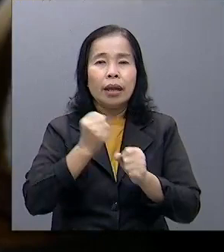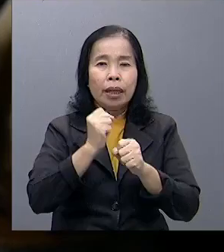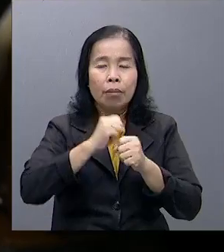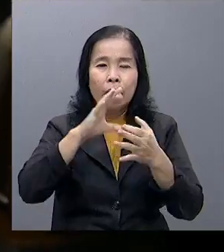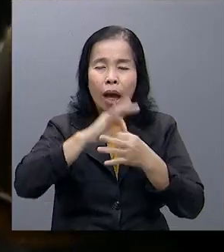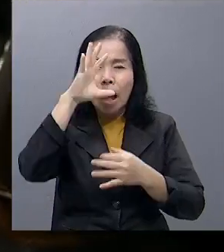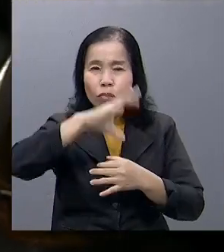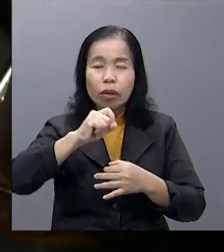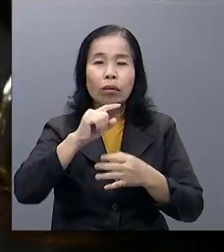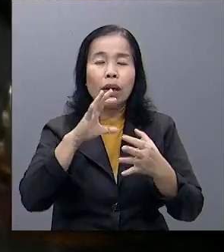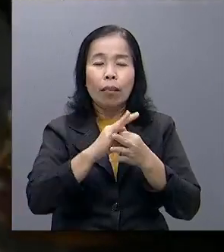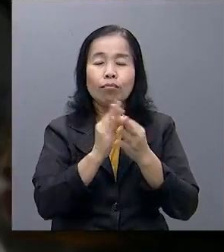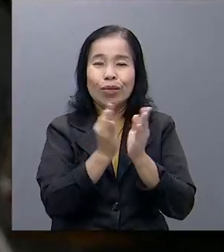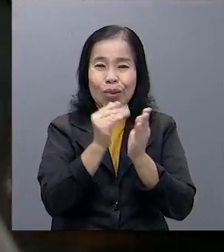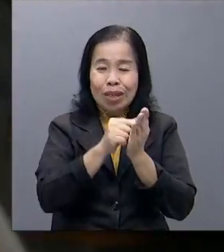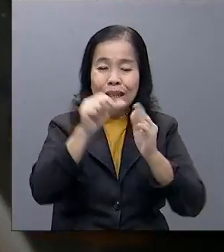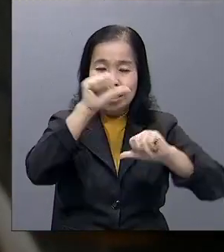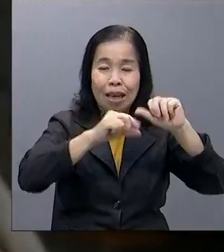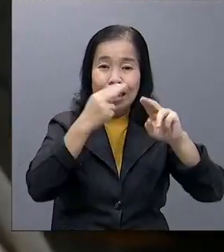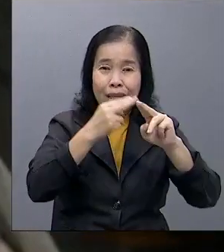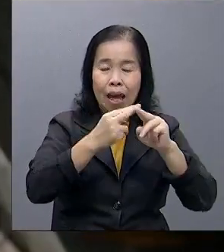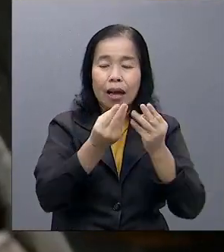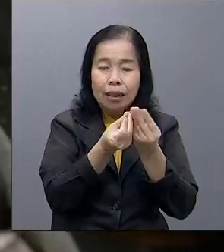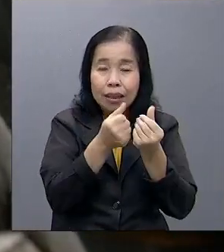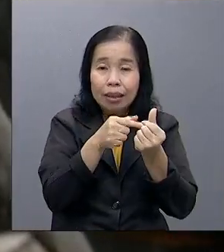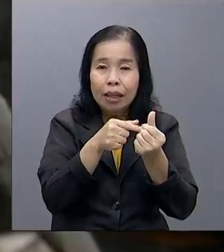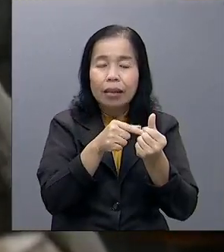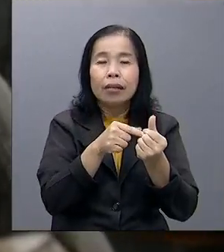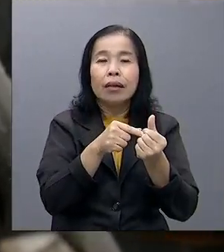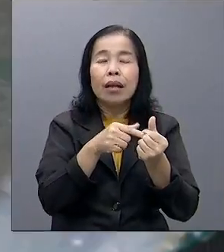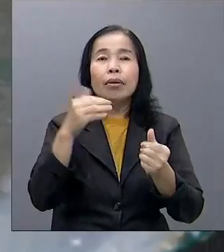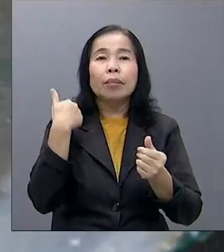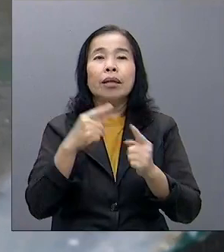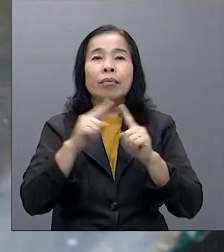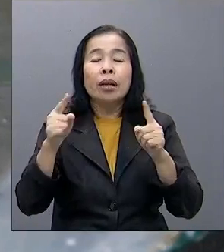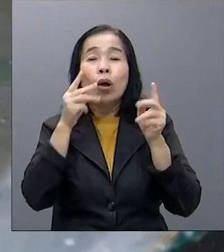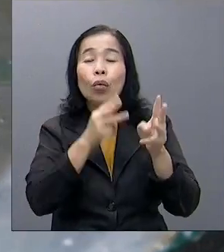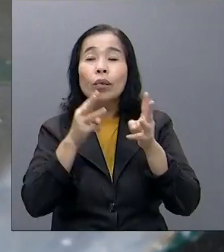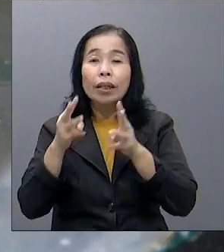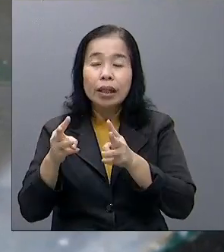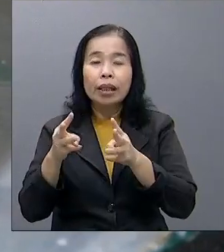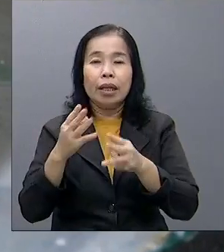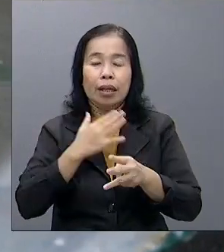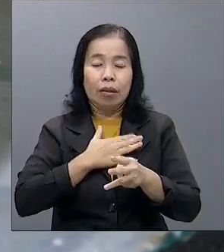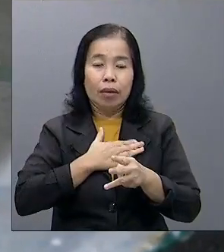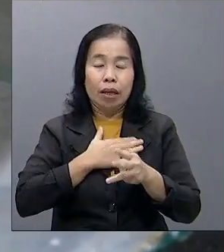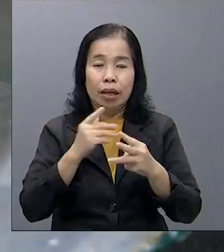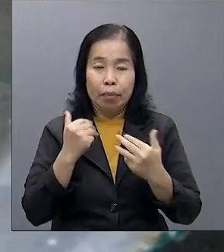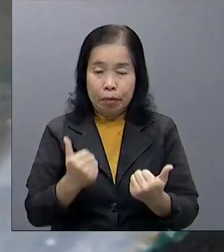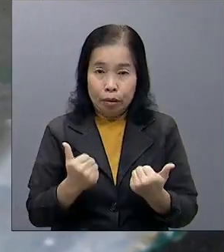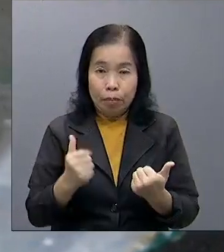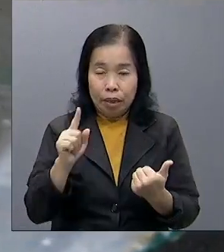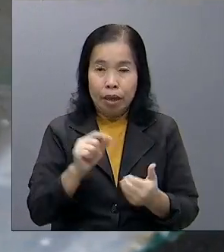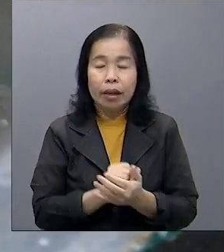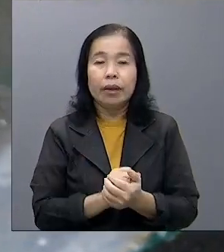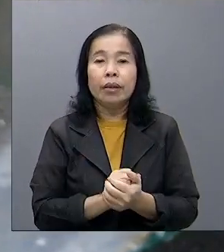เป็นไบโอแคลเซียมคาร์บอเนตเนี่ยเดือนหนึ่งอย่างน้อยเดือนละตันซึ่งวิธีการที่เราใช้ในปัจจุบันเนี่ยที่เรา